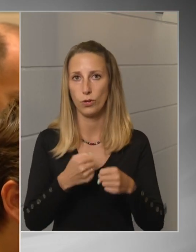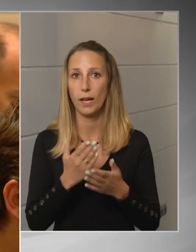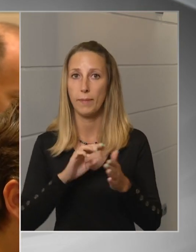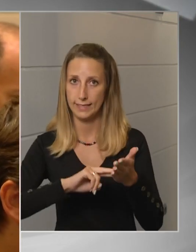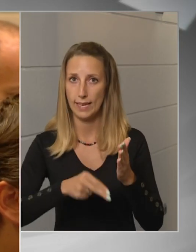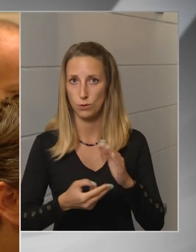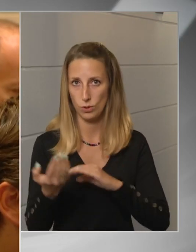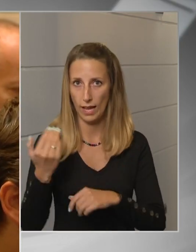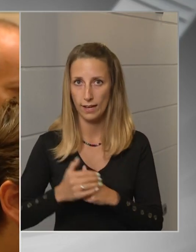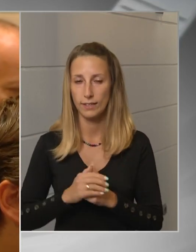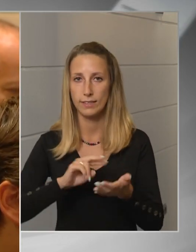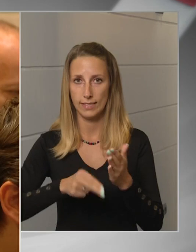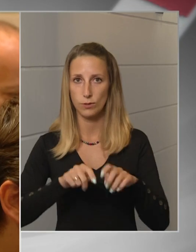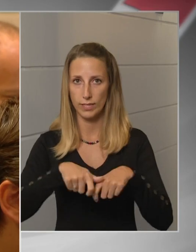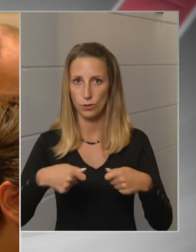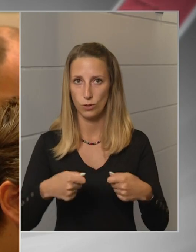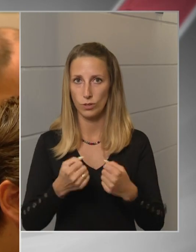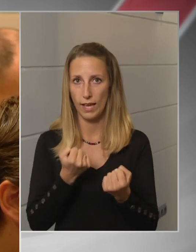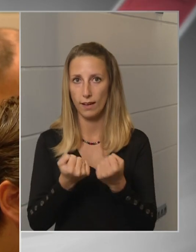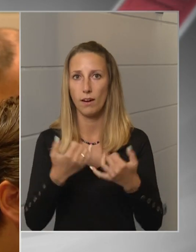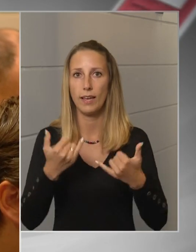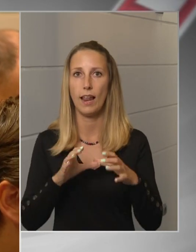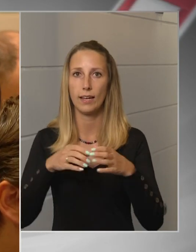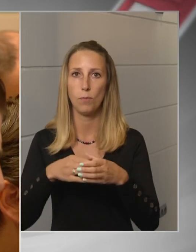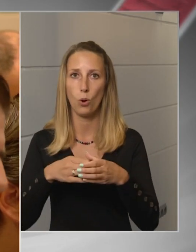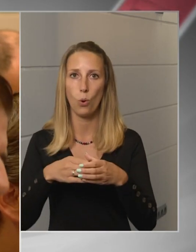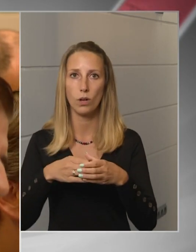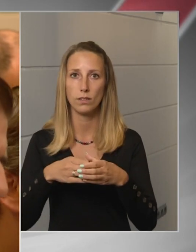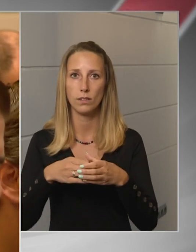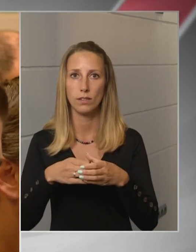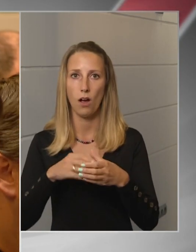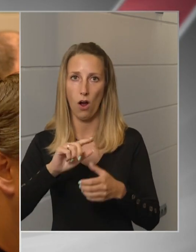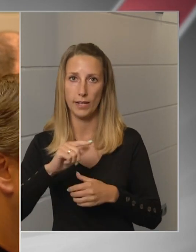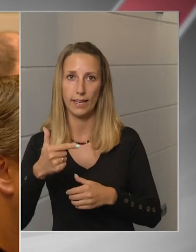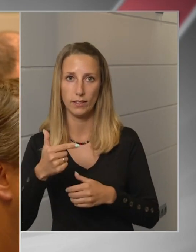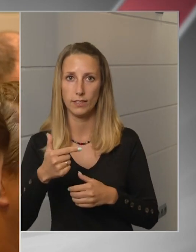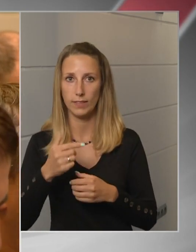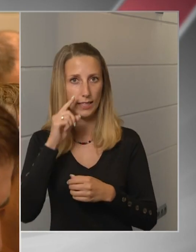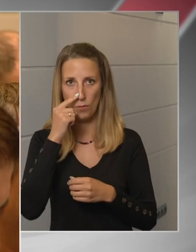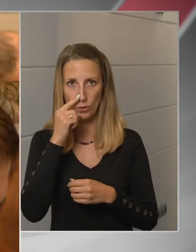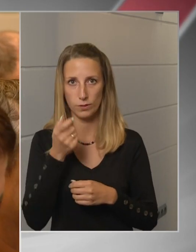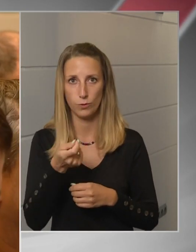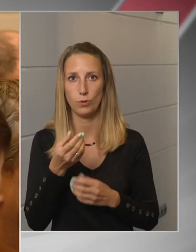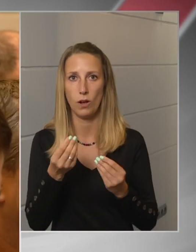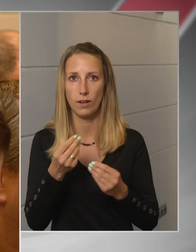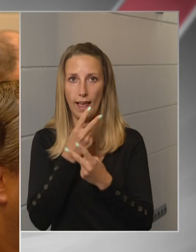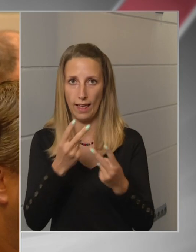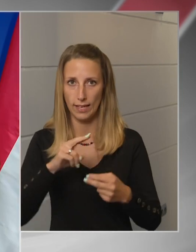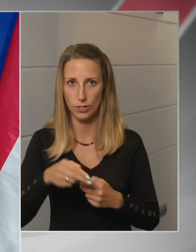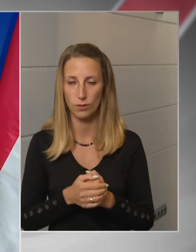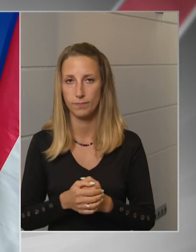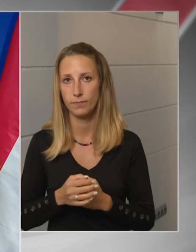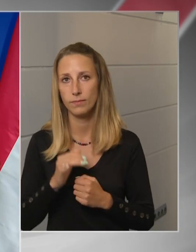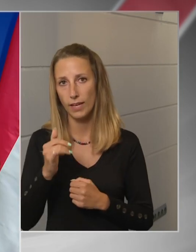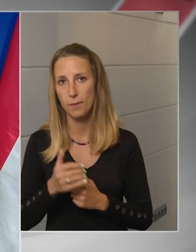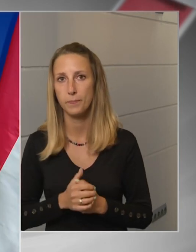már szerződtek, tehát szerződést kötöttek a jelenlegi blokkok alternatív, tehát nem orosz fűtőanyag ellátásáról.